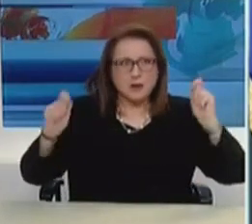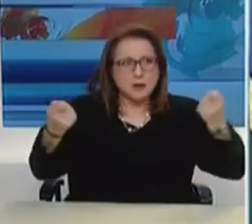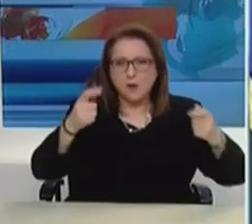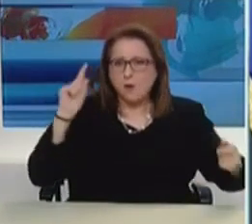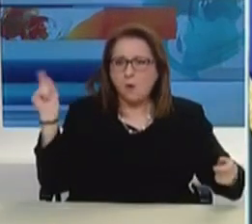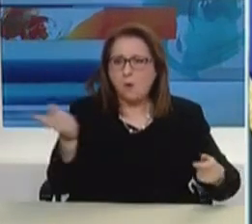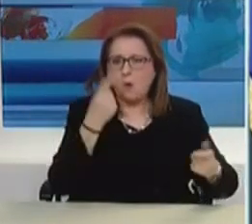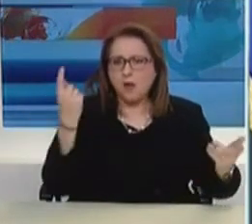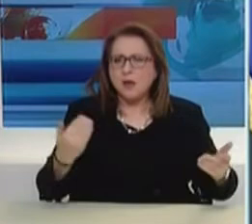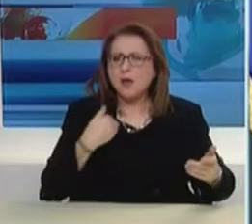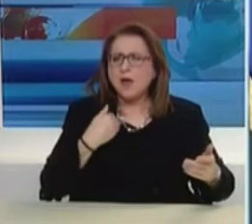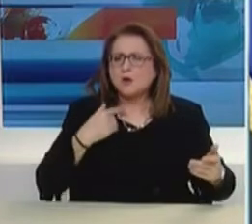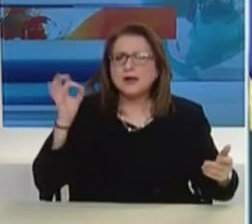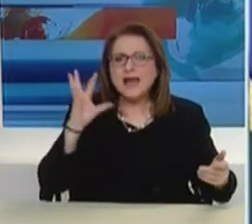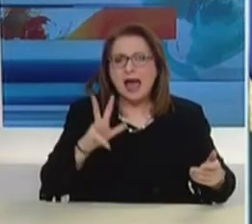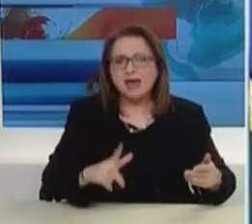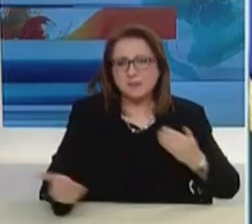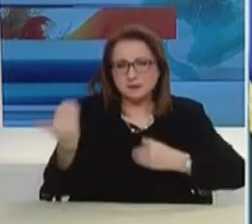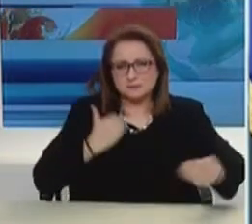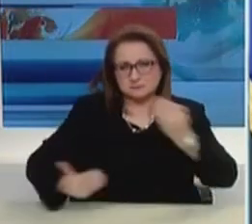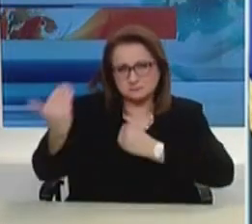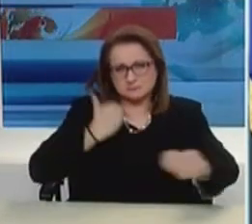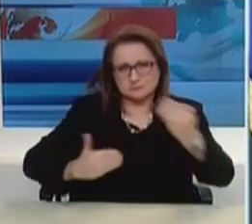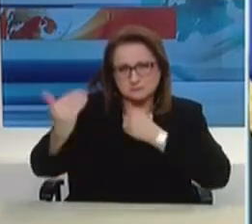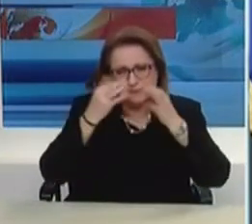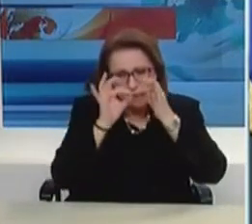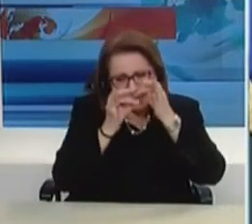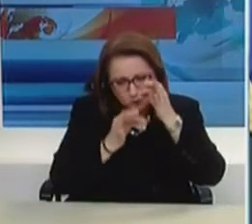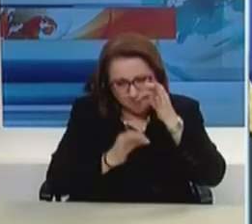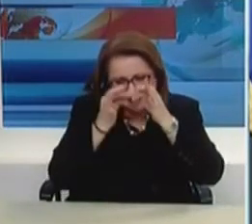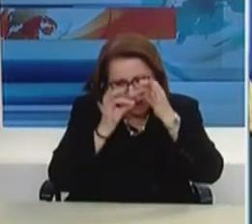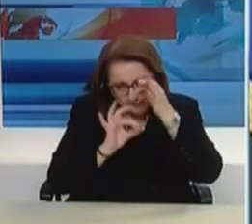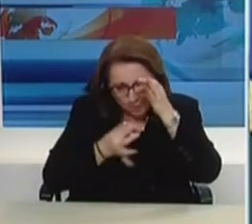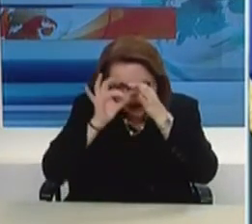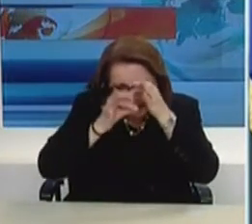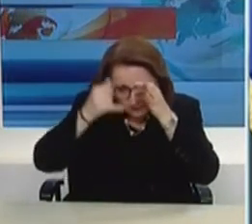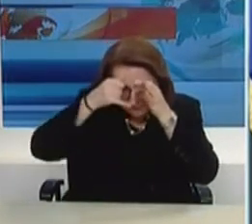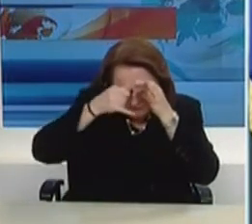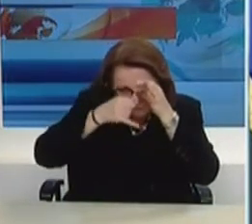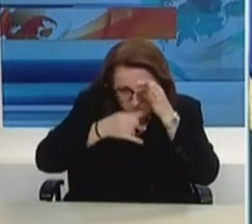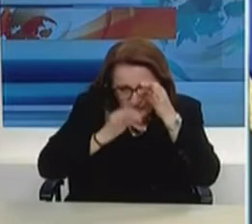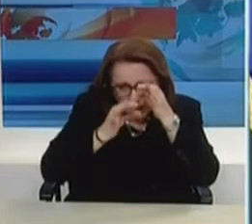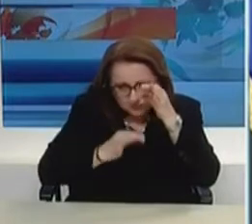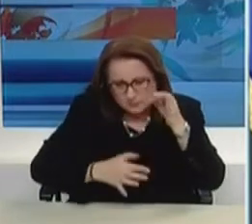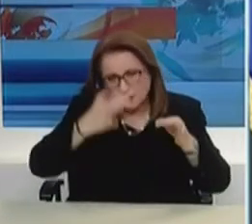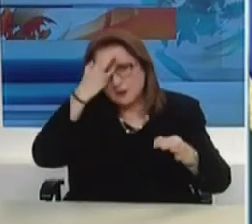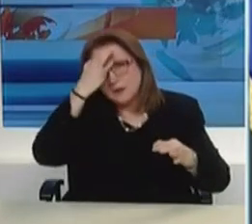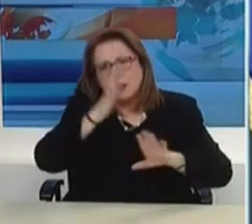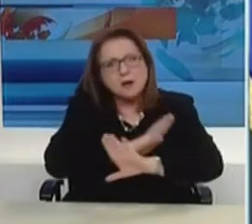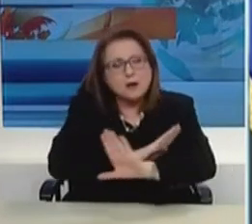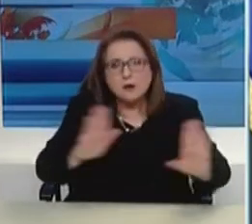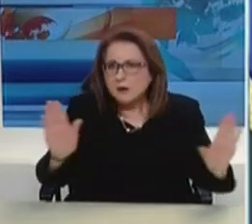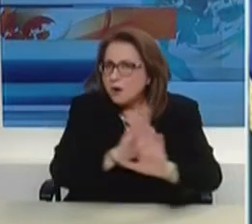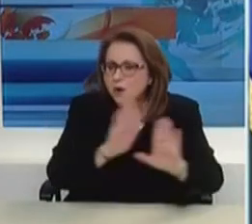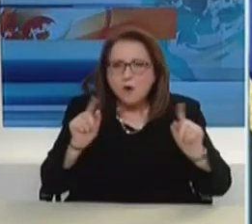και εγώ ένα κατακλυσμό ερωτήσεων καθημερινά που αφορά τη λεπτομέρεια της υπολεπτομέρειας και παραγνωρίζεται το κύριο μήνυμα που αφορά τη